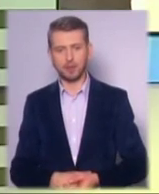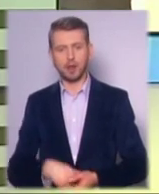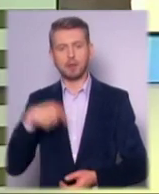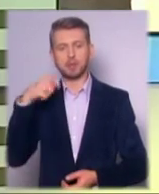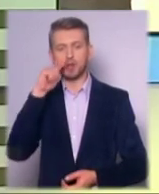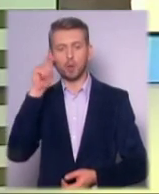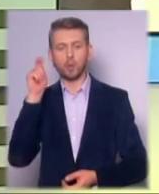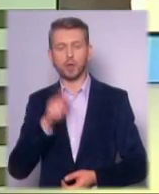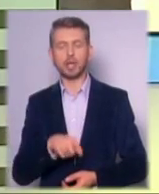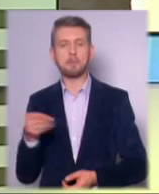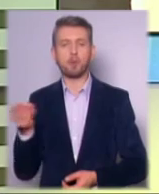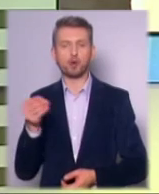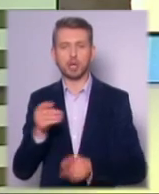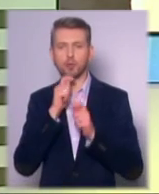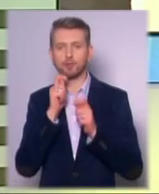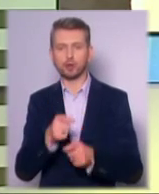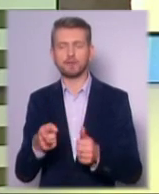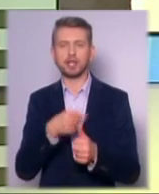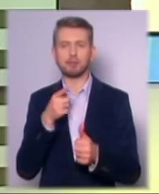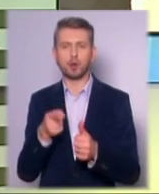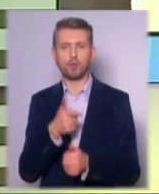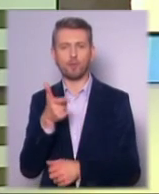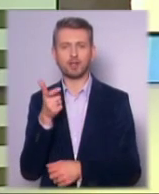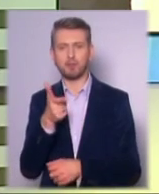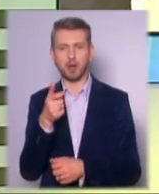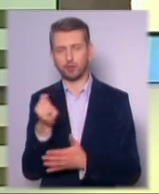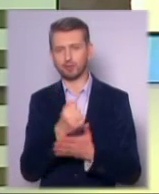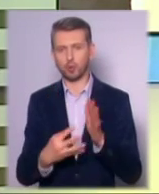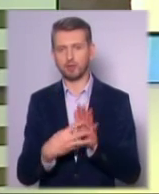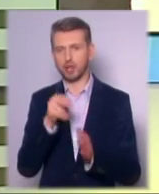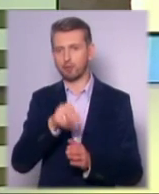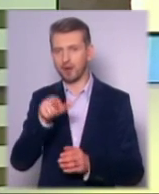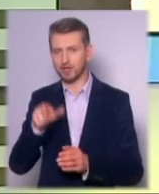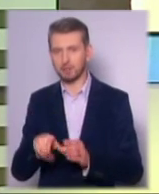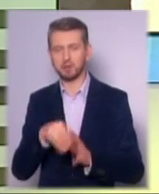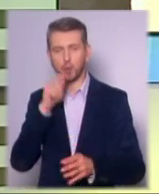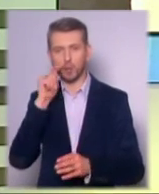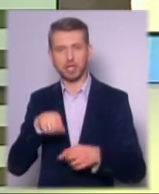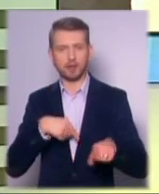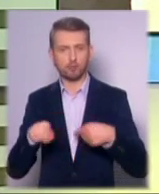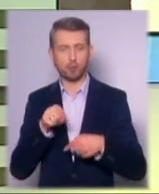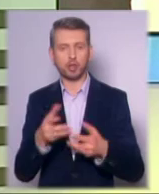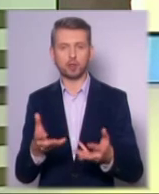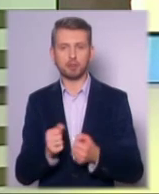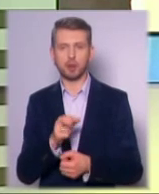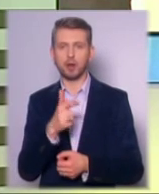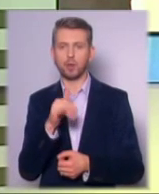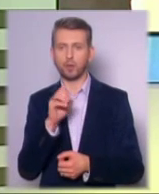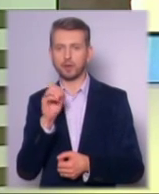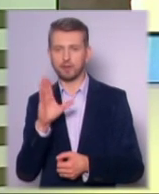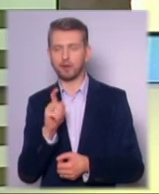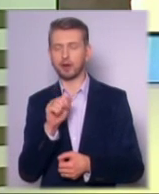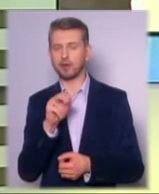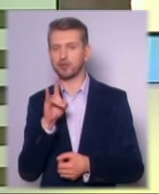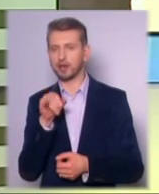Президент України Петро Порошенко вручив іменну вогнепальну зброю 9 гравцям збірної України з футболу. Її отримали Олег Гусєв, Євген